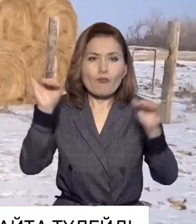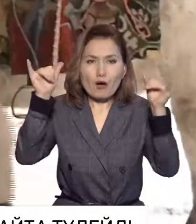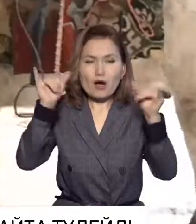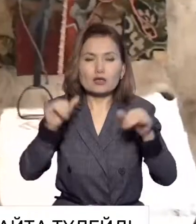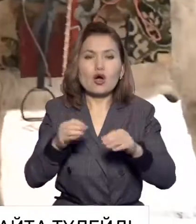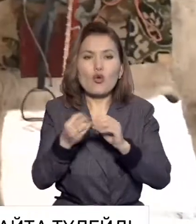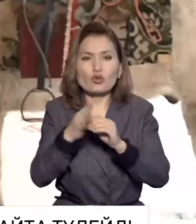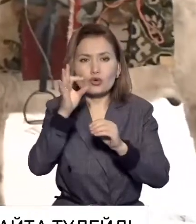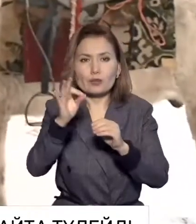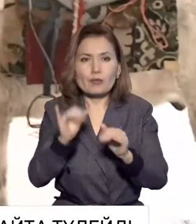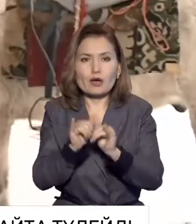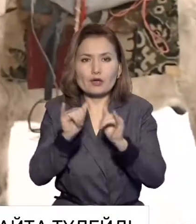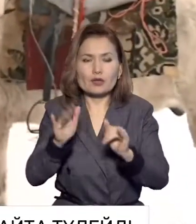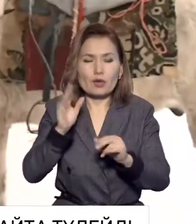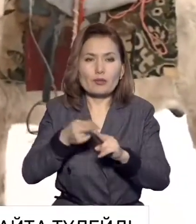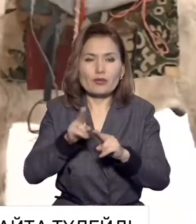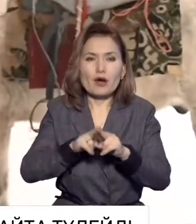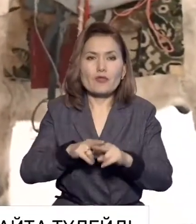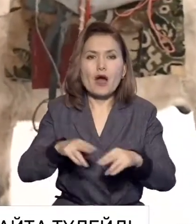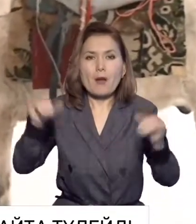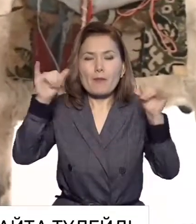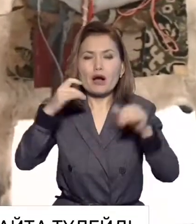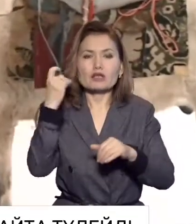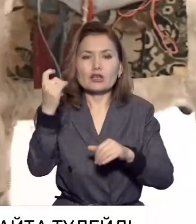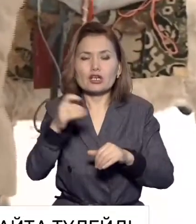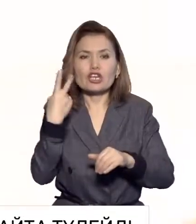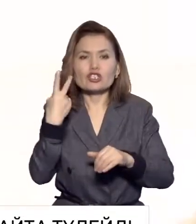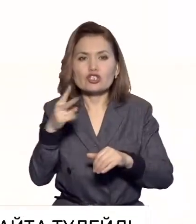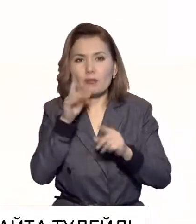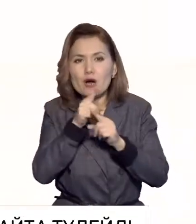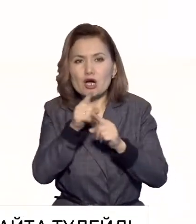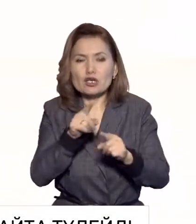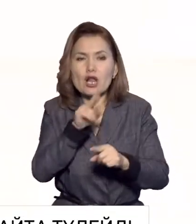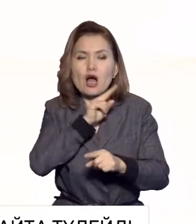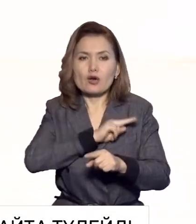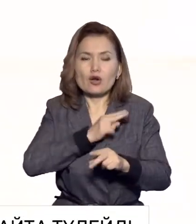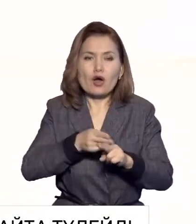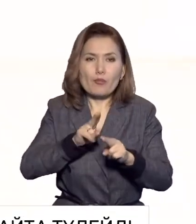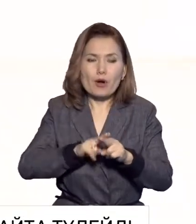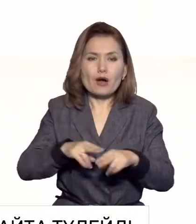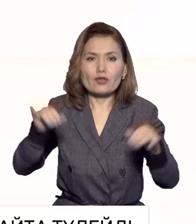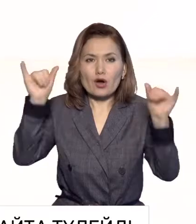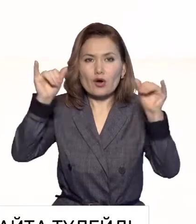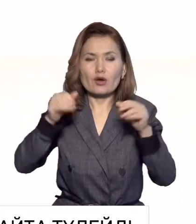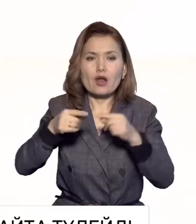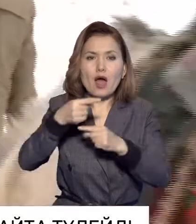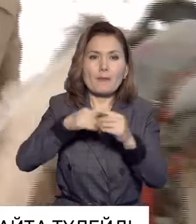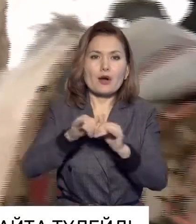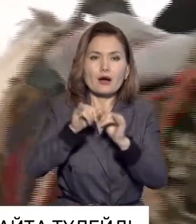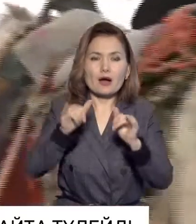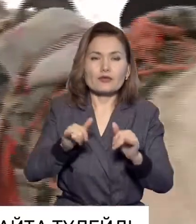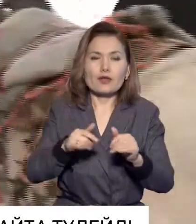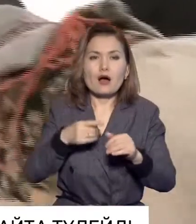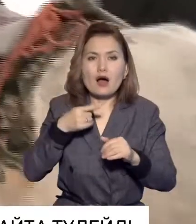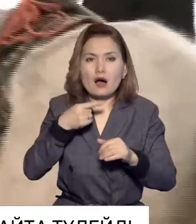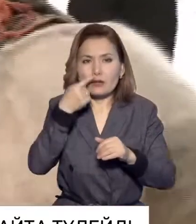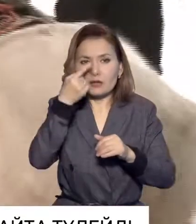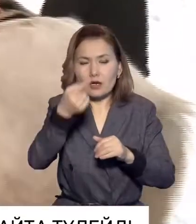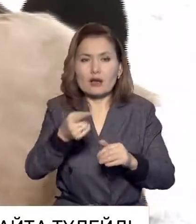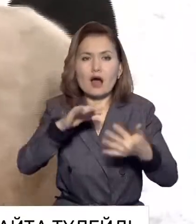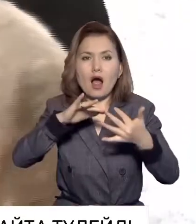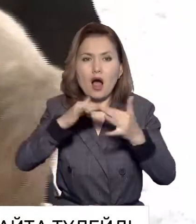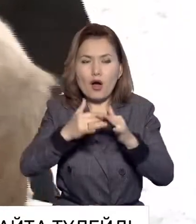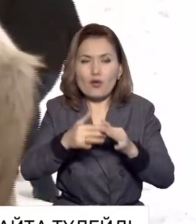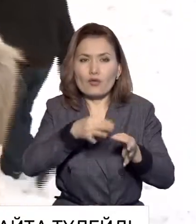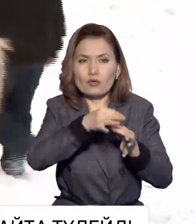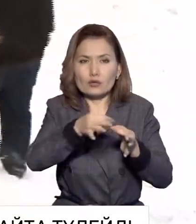Мал шаруашылығымен 20 жылдан бері айналысып келе жатқан Мұрат Сарманов төрт түліктің санын көбейту үшін әуелі шалғайдағы малшының жағдайын күйттеу